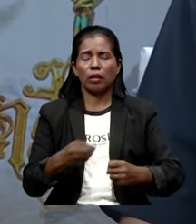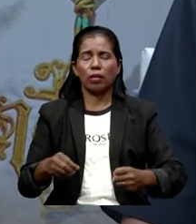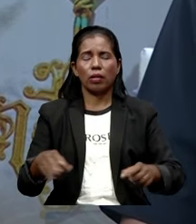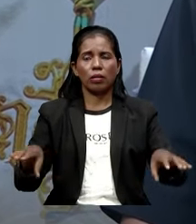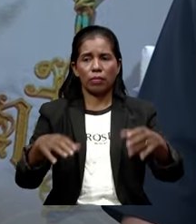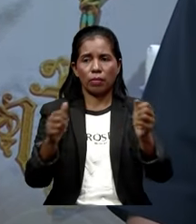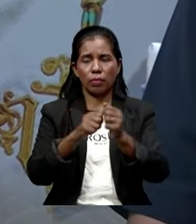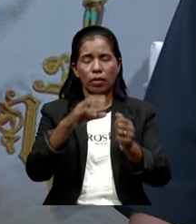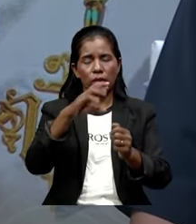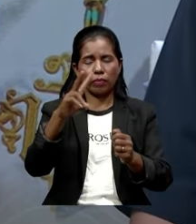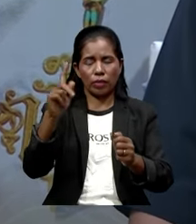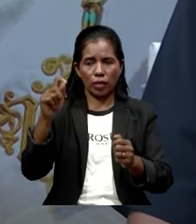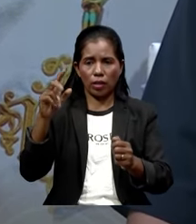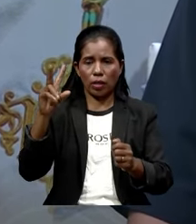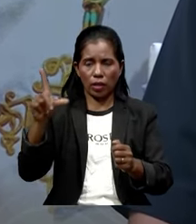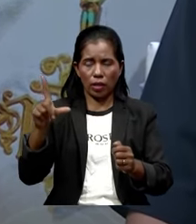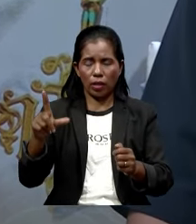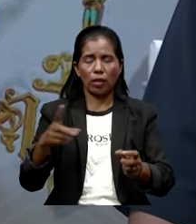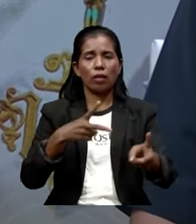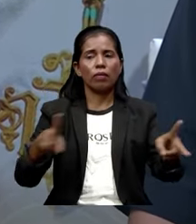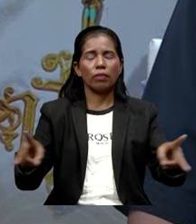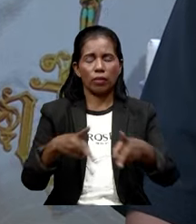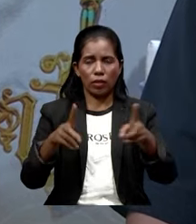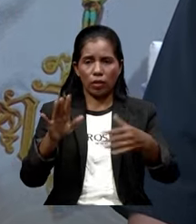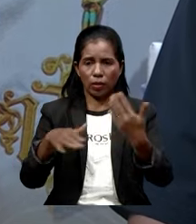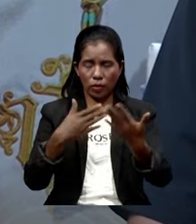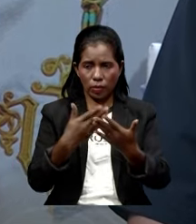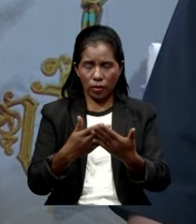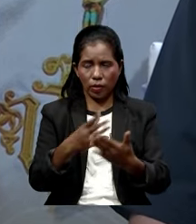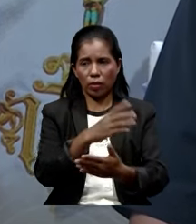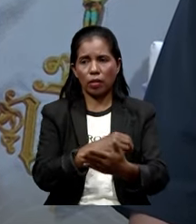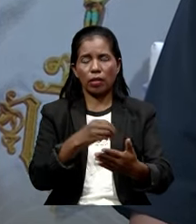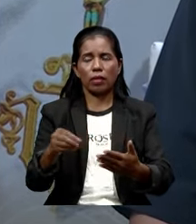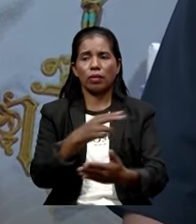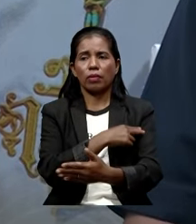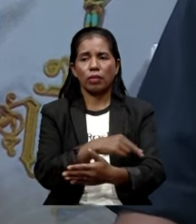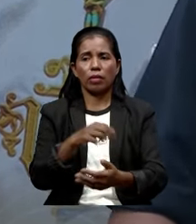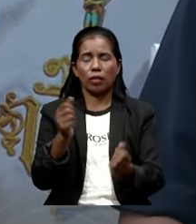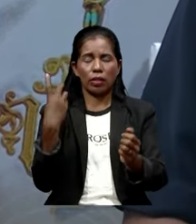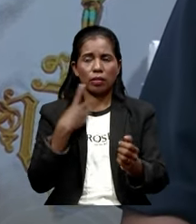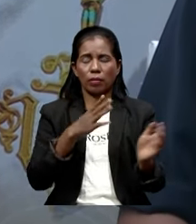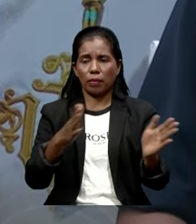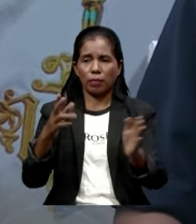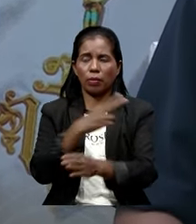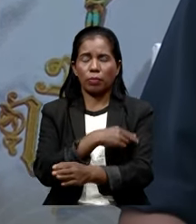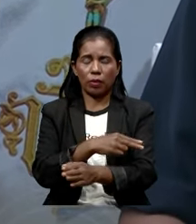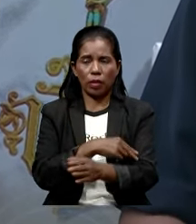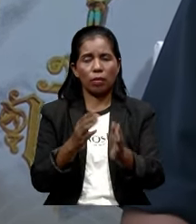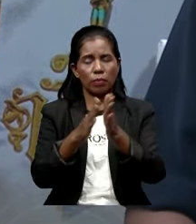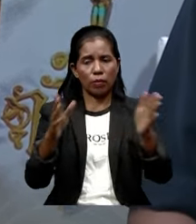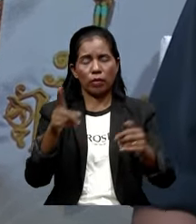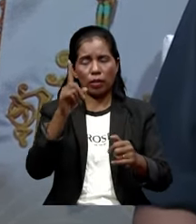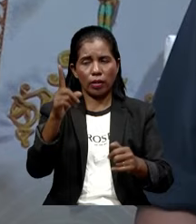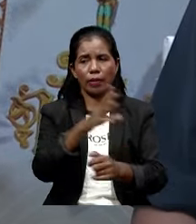CVTL, si kolabora mutu ko voluntari komplementar sira. Alain de posko vintine itemos prepara hospital temporario, em volu den